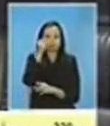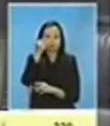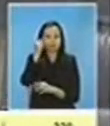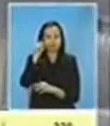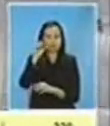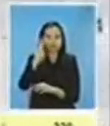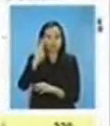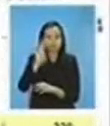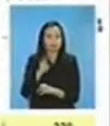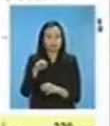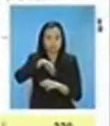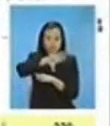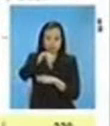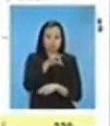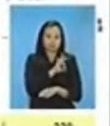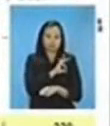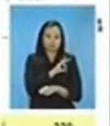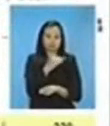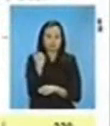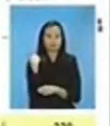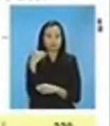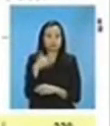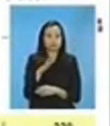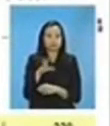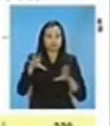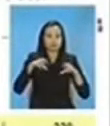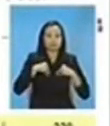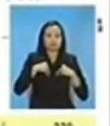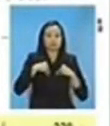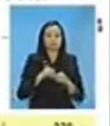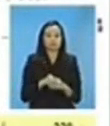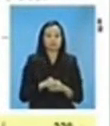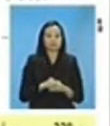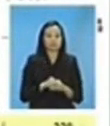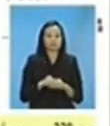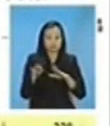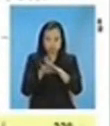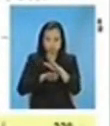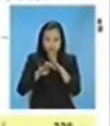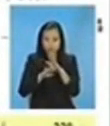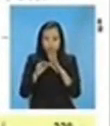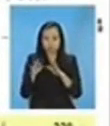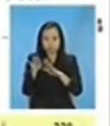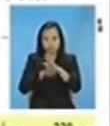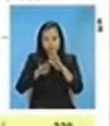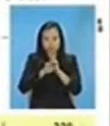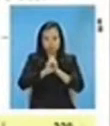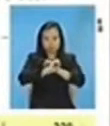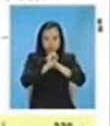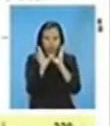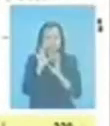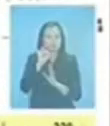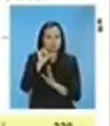ไว้ด้วยกันโดยใช้พยานหลักฐานชุดเดียวกันเป็นการนำพยานหลักฐานจากคดีอาญามาเ